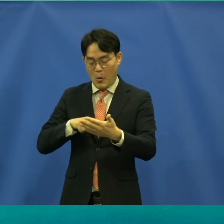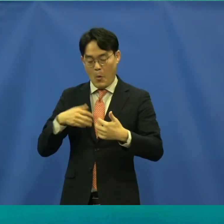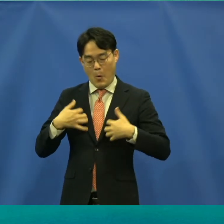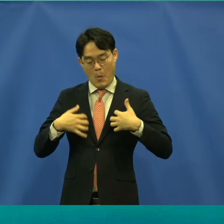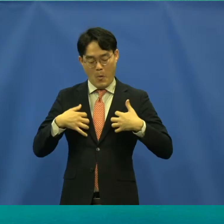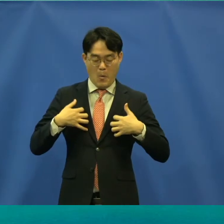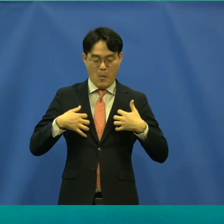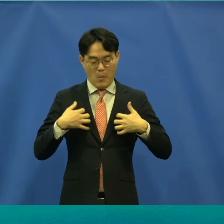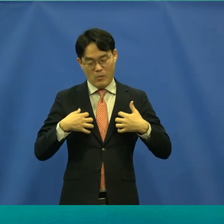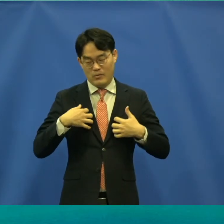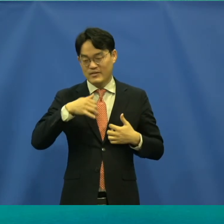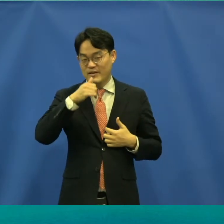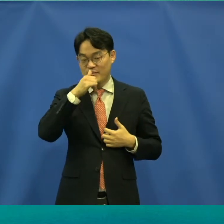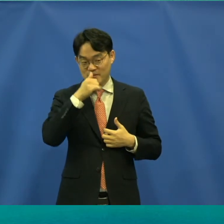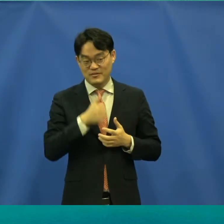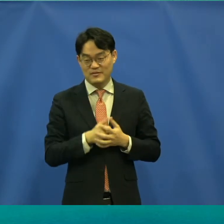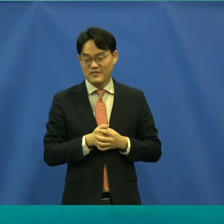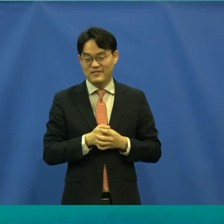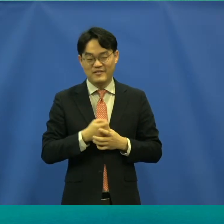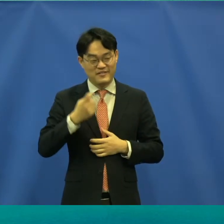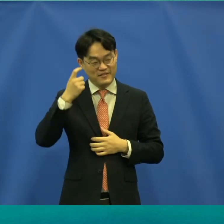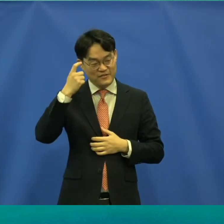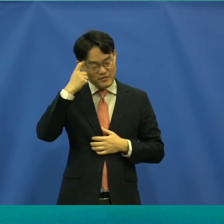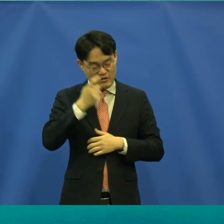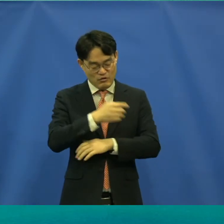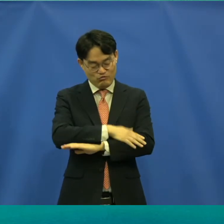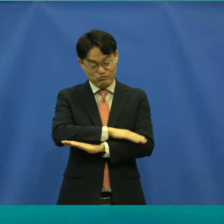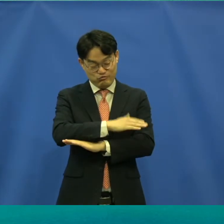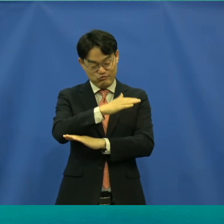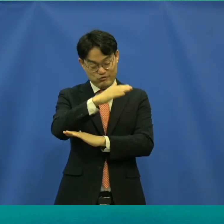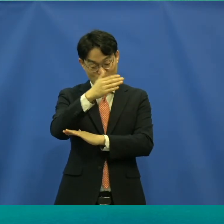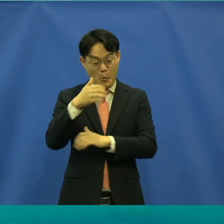이야기 전개가 아주 흥미롭고